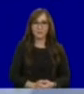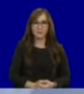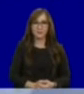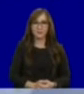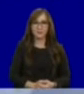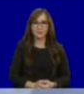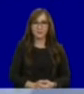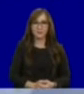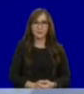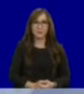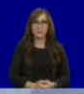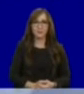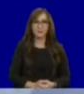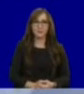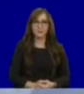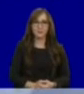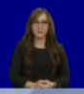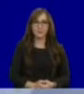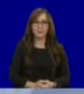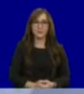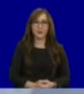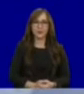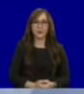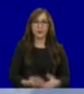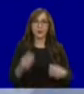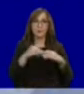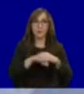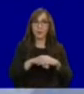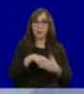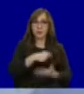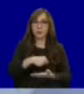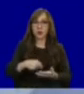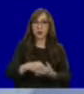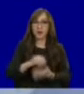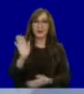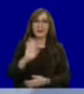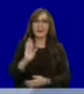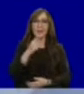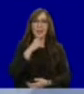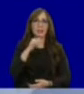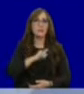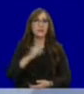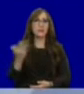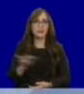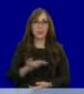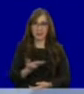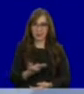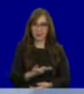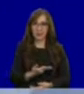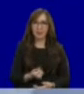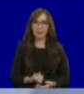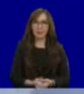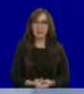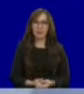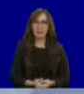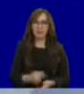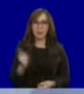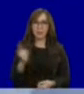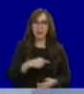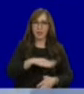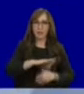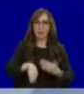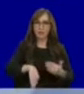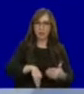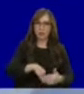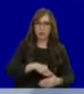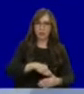Ya, seperti yang saya bilang, masuk sekolah itu bukan seperti sekolah yang biasa. Masuk sekolah dari semua